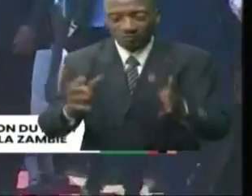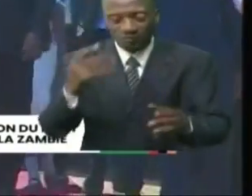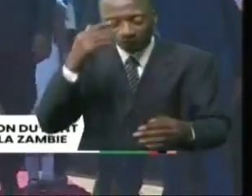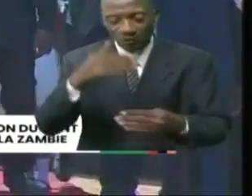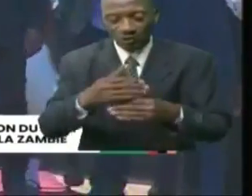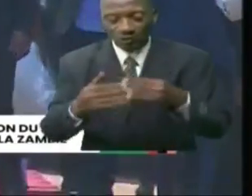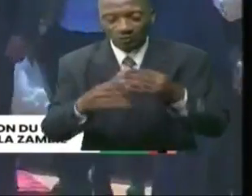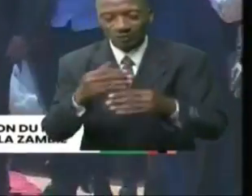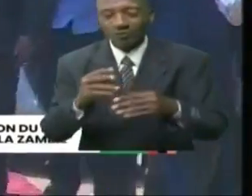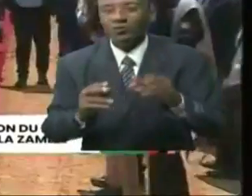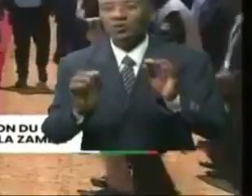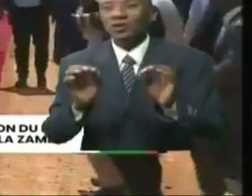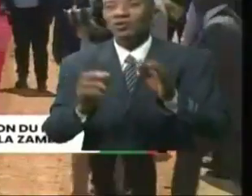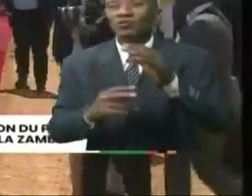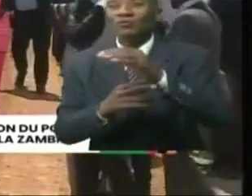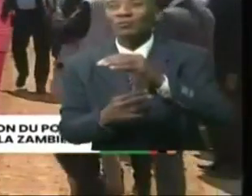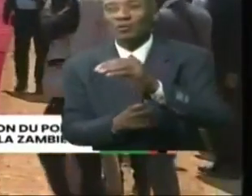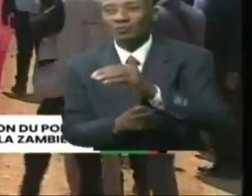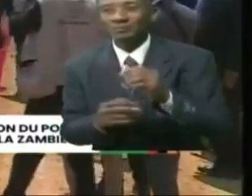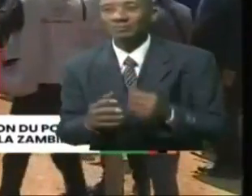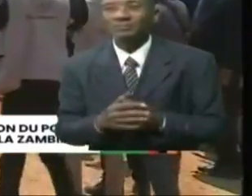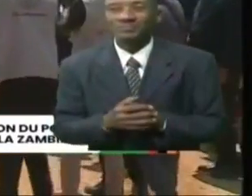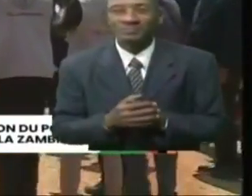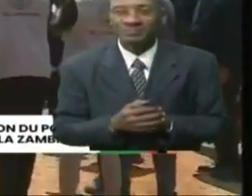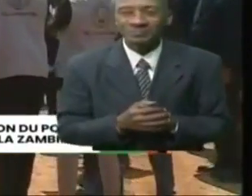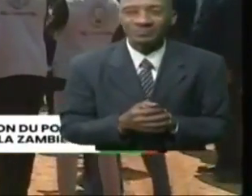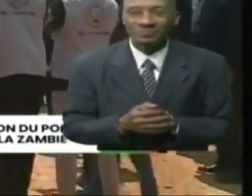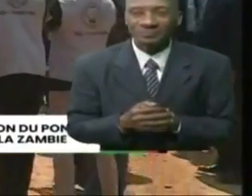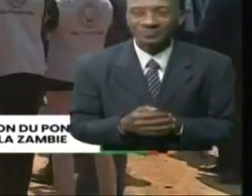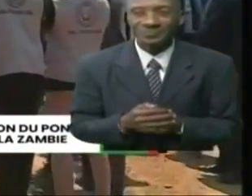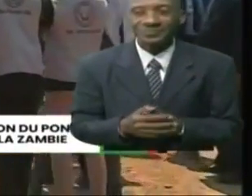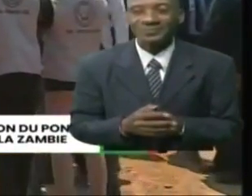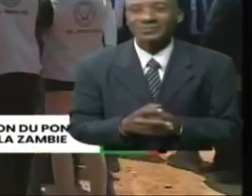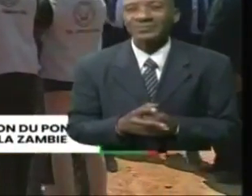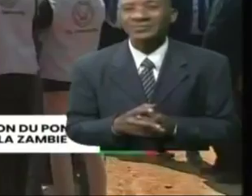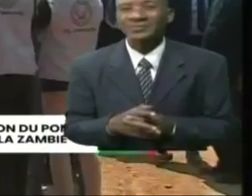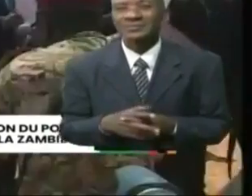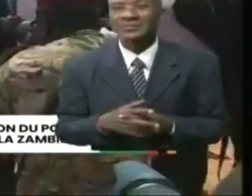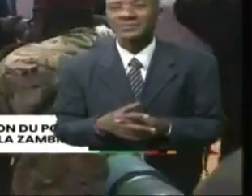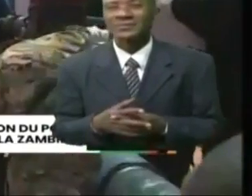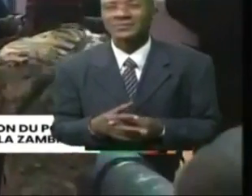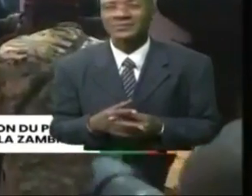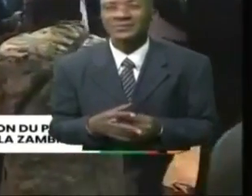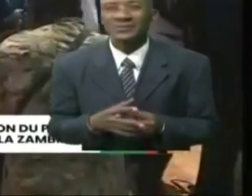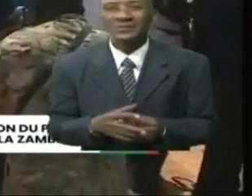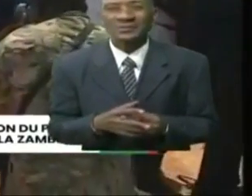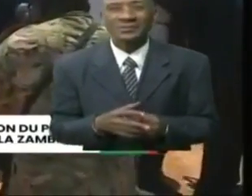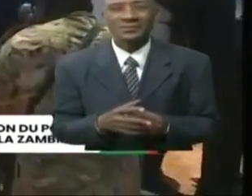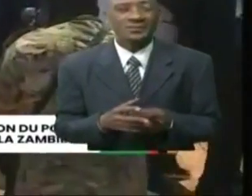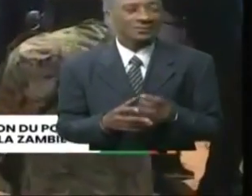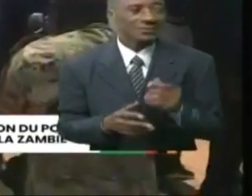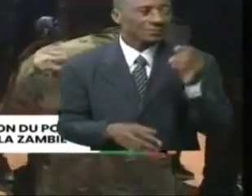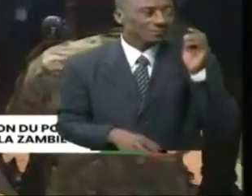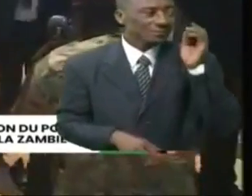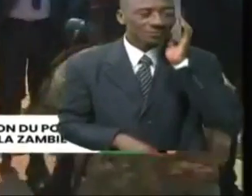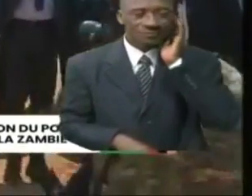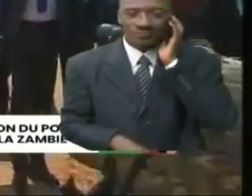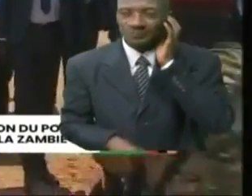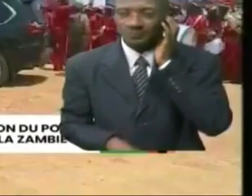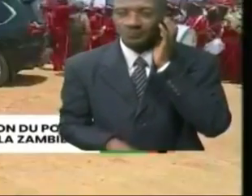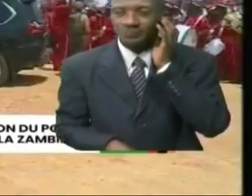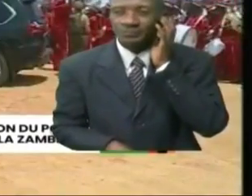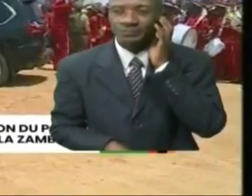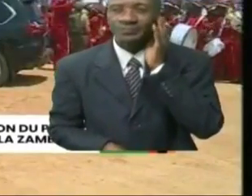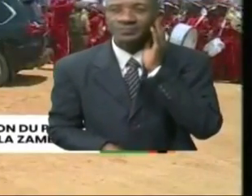Excellences, Monsieur le Président de la République de Zambie. Excellences, Monsieur le Président de la République démocratique du